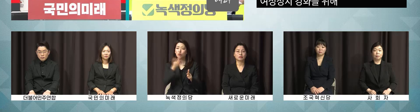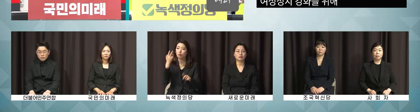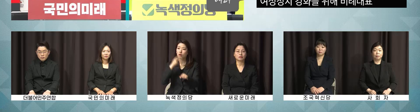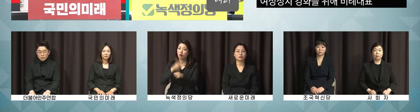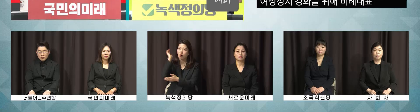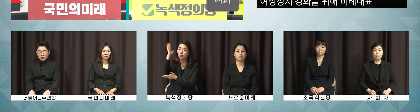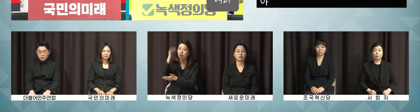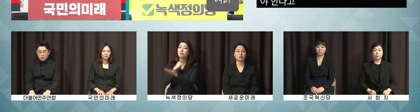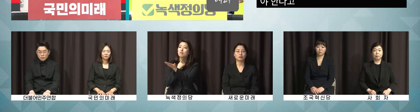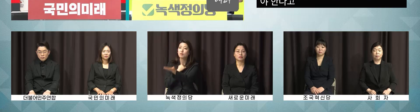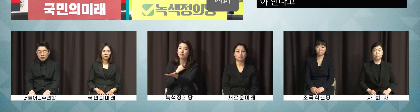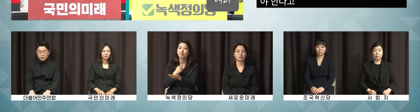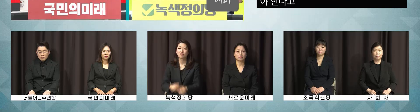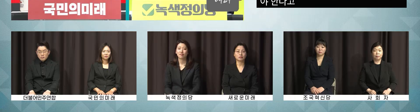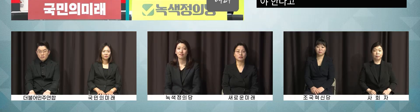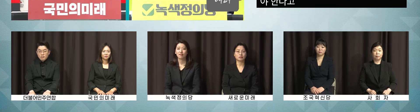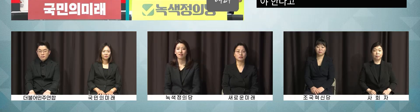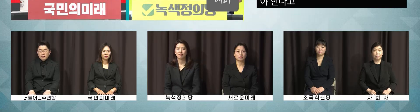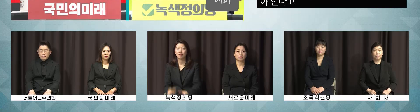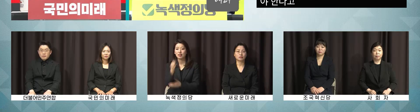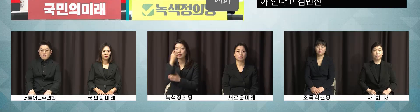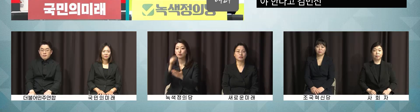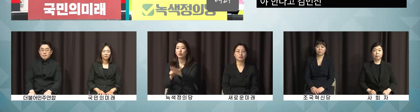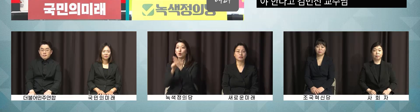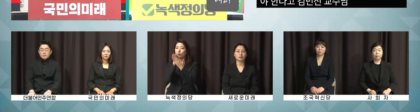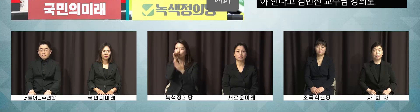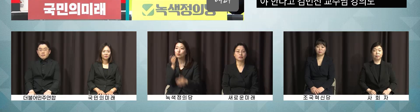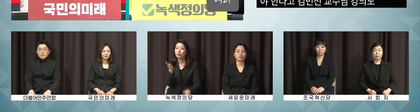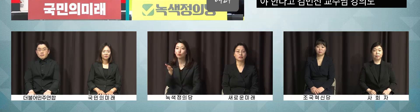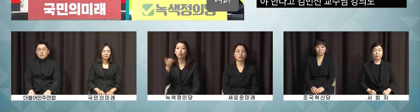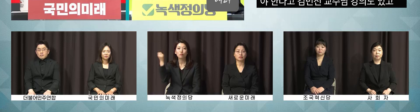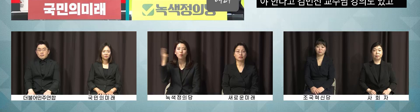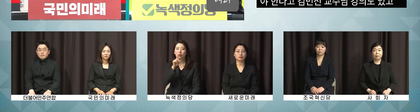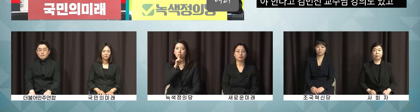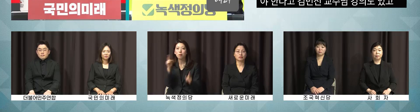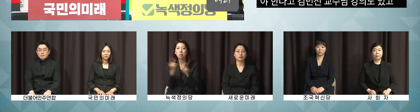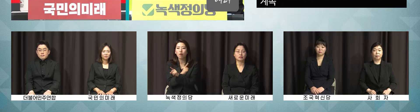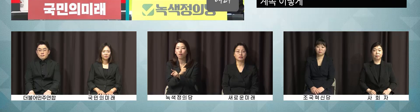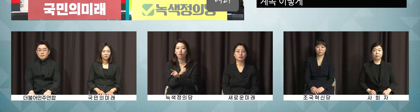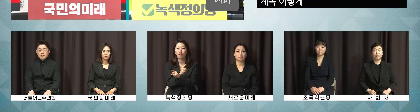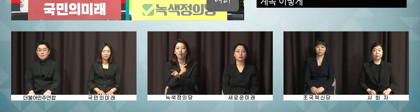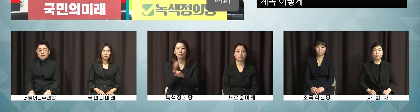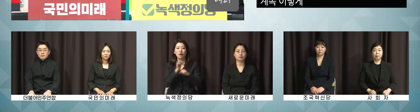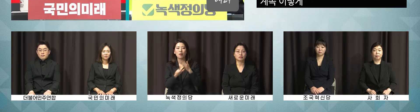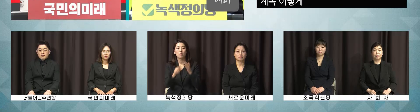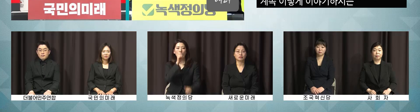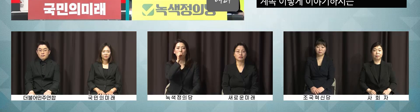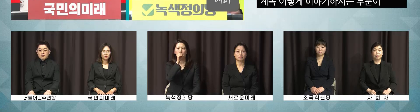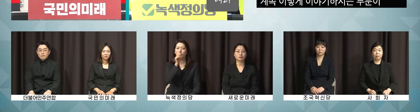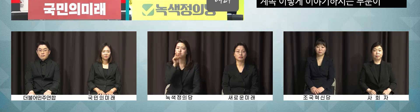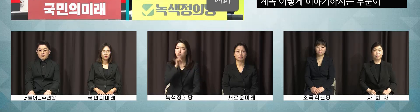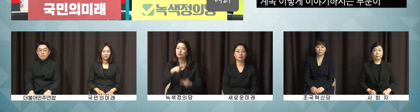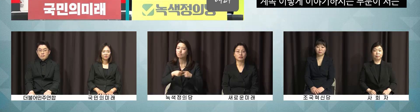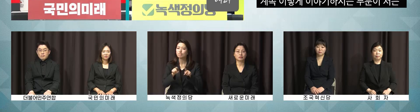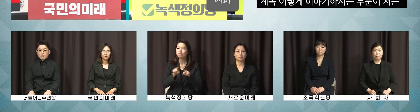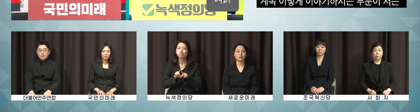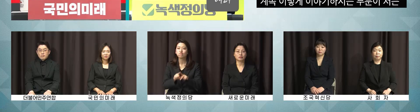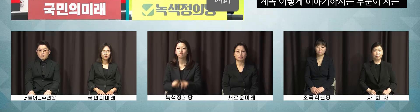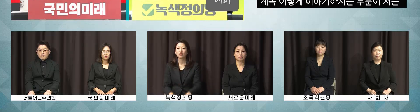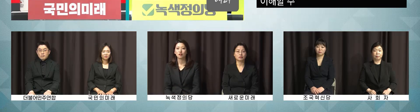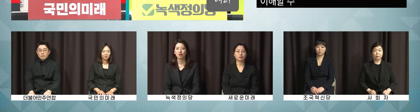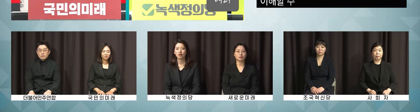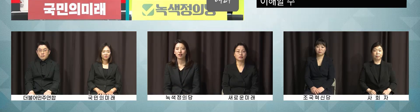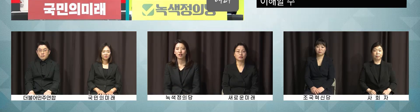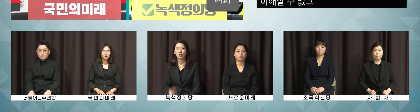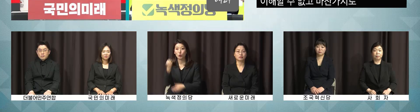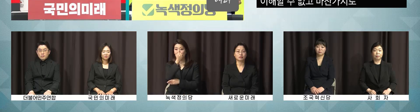이 부분은 기사화된 부분입니다. 계속 이렇게 얘기를 하시는 부분이 도무지 이해를 저는 이제 할 수가 없고요. 마찬가지로